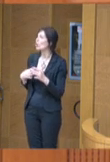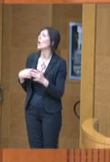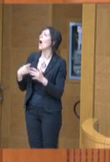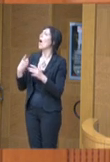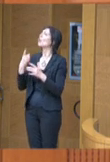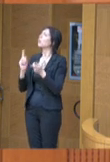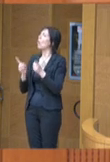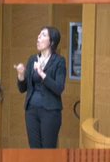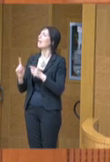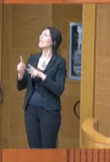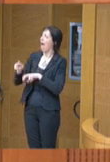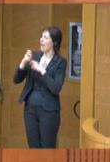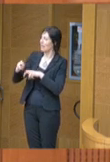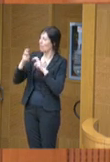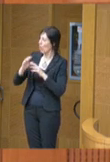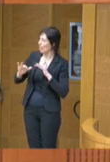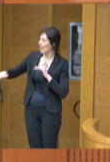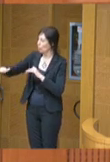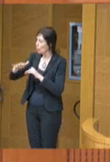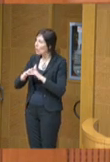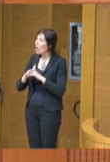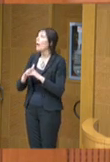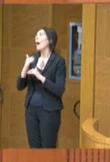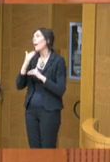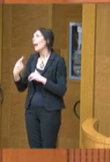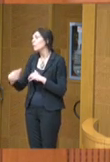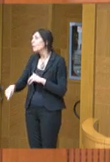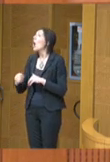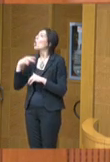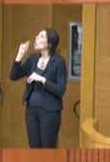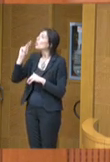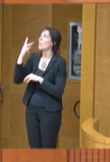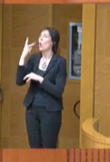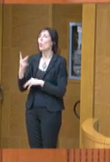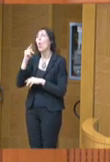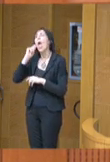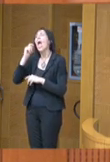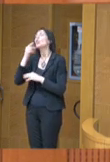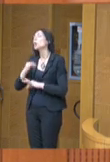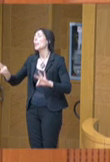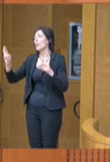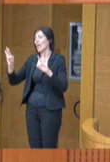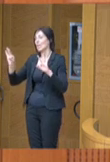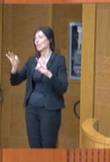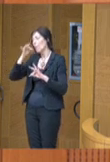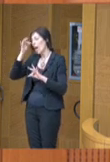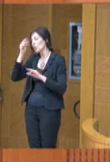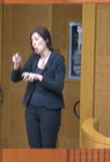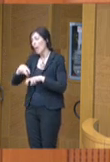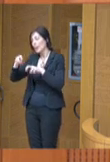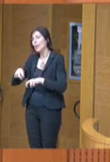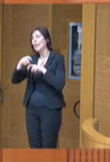e ambientali, grazie al quale conosciamo due gentilissimi giardinieri che ci affiancano e ci supportano nel